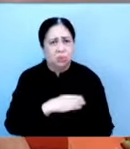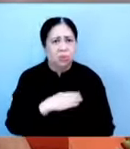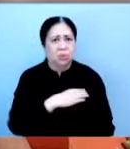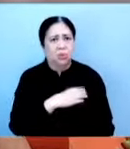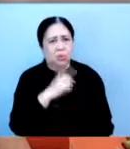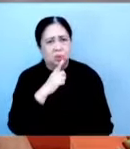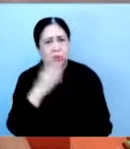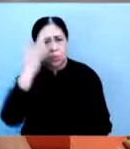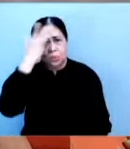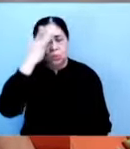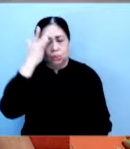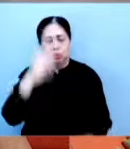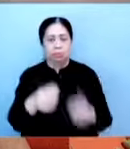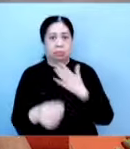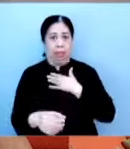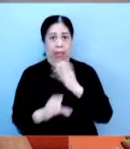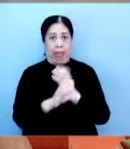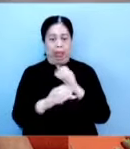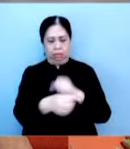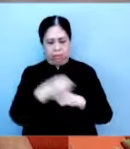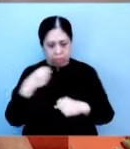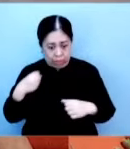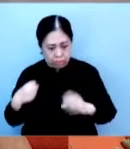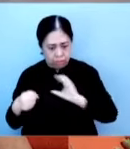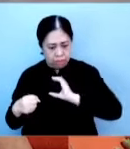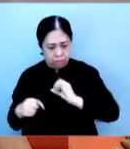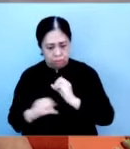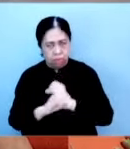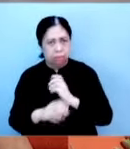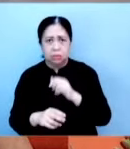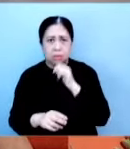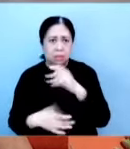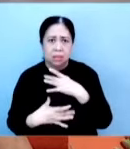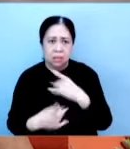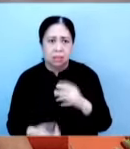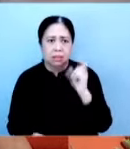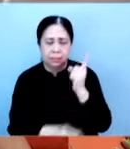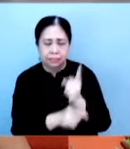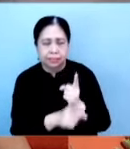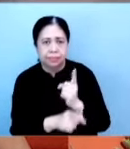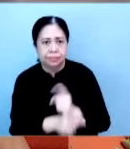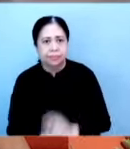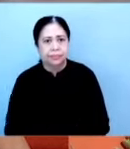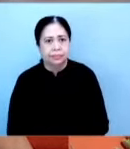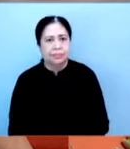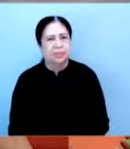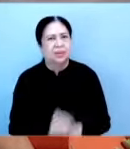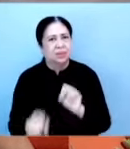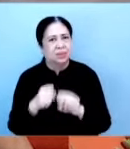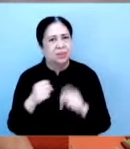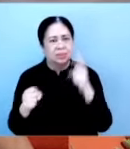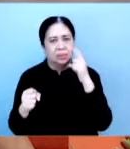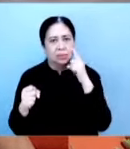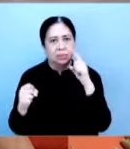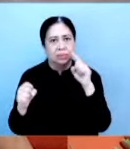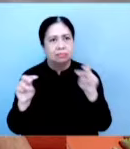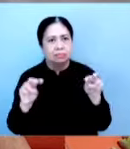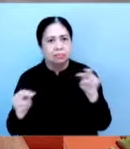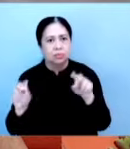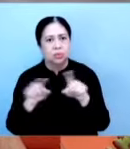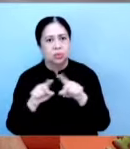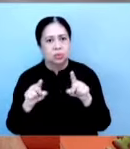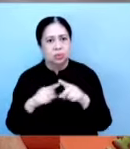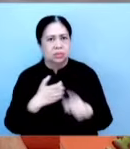trauma niya na makitang merong namatay sa to yan hindi rin niya ginusto Tama yun so kailangan din isantabi rin kasi yung mga